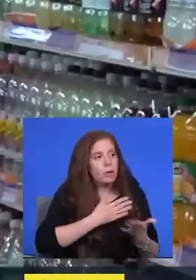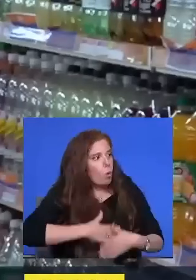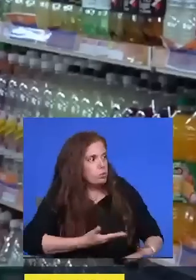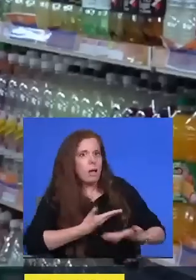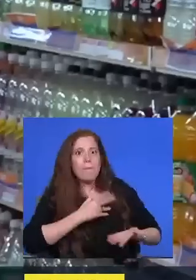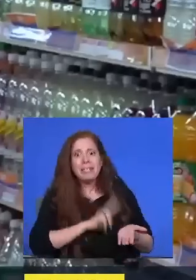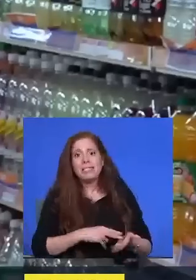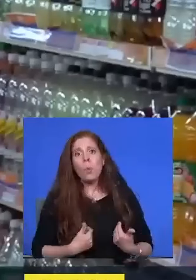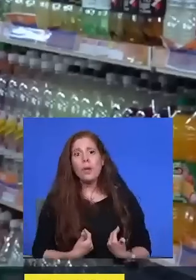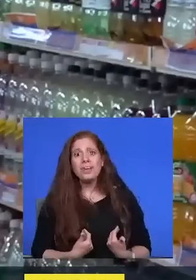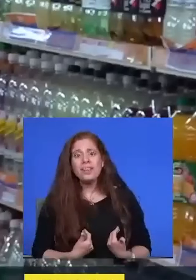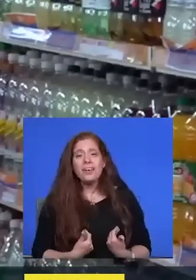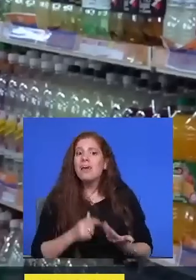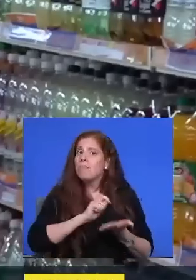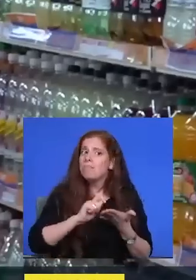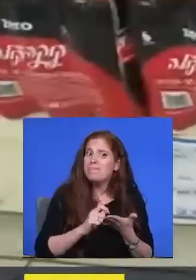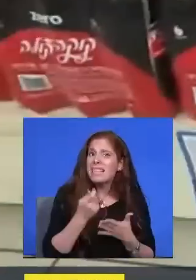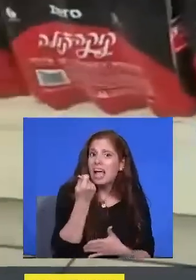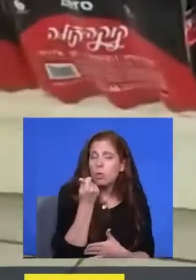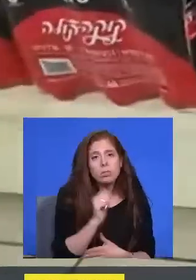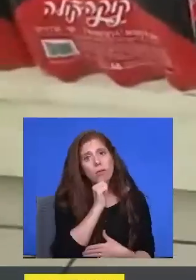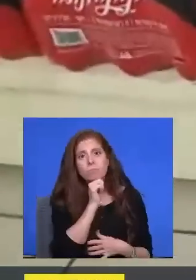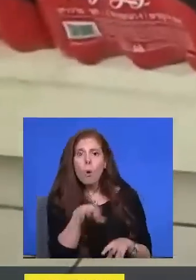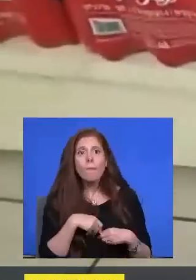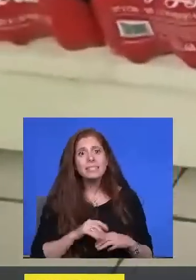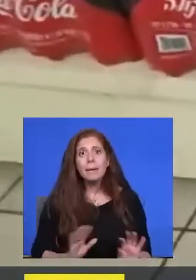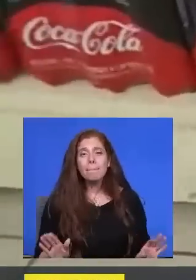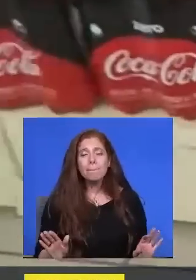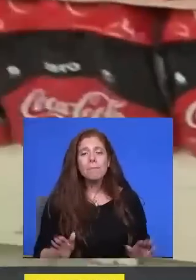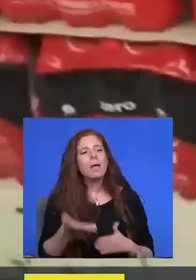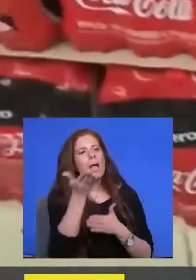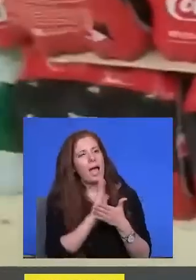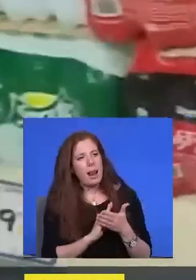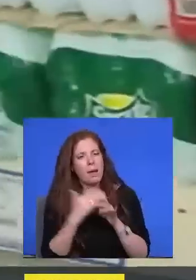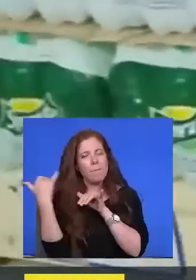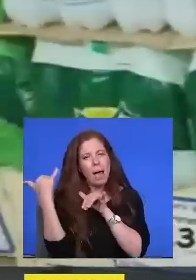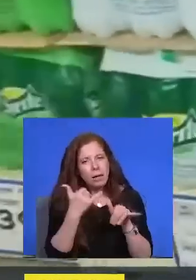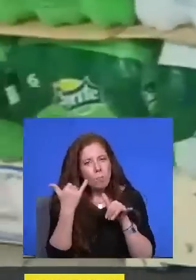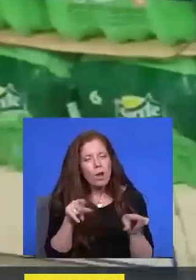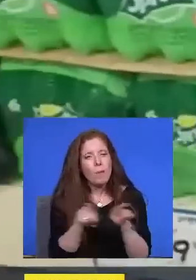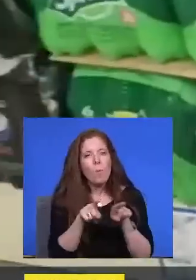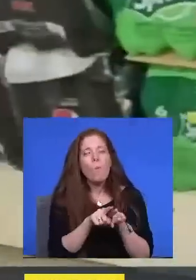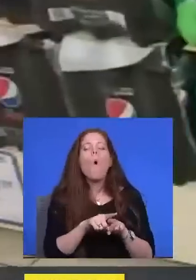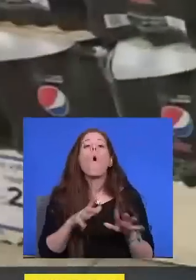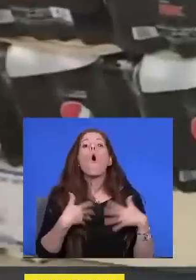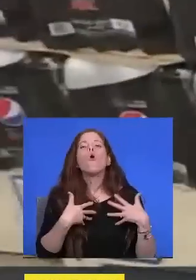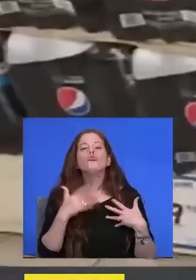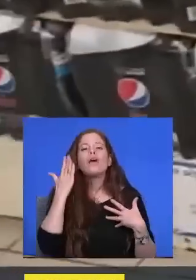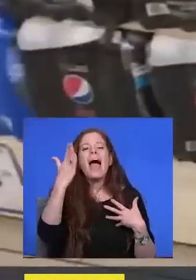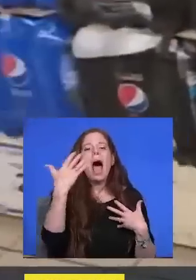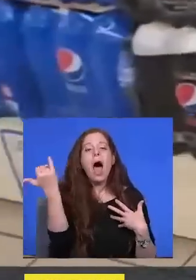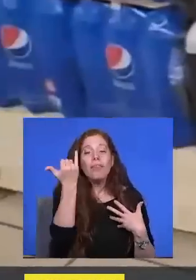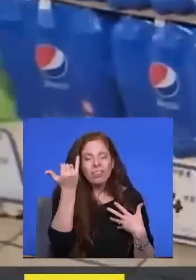זה. משרד האוצר מתנגד. חלק מהקמעונאים, כמו באושר עד, הודיעו שכבר הורידו את המחירים של